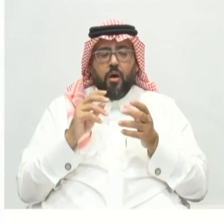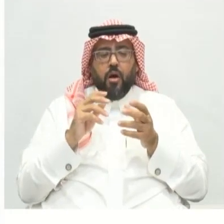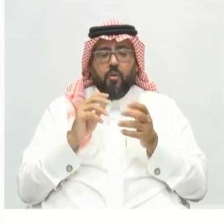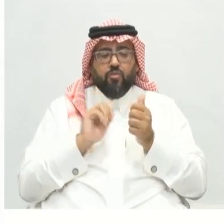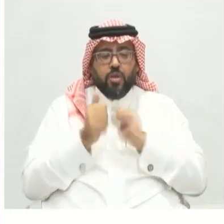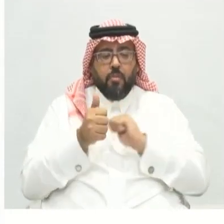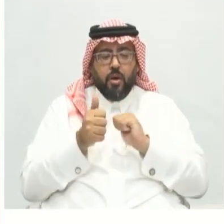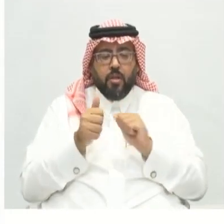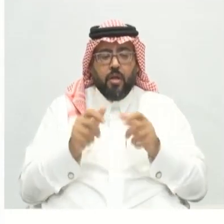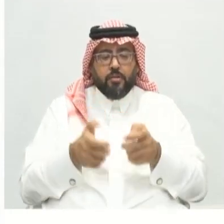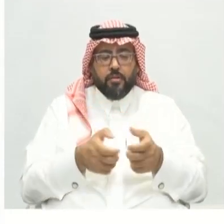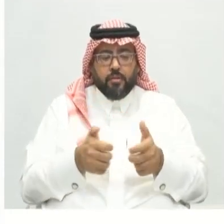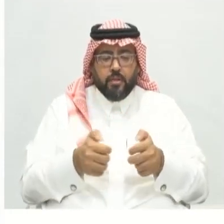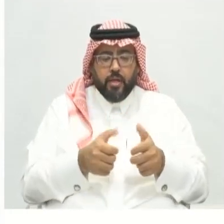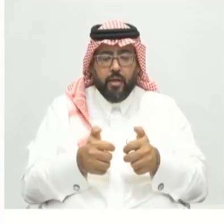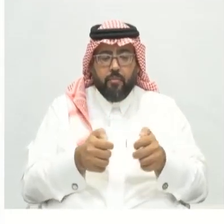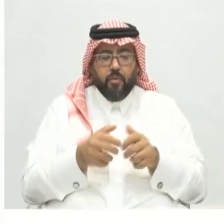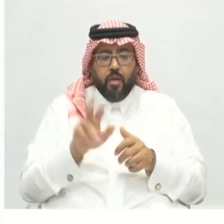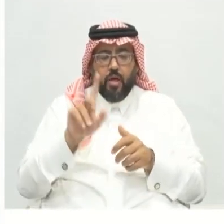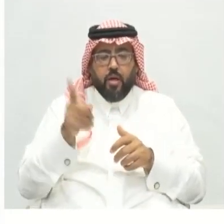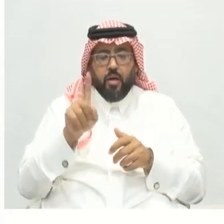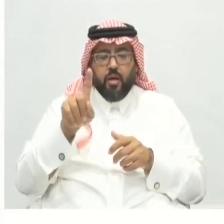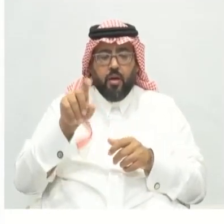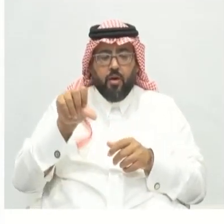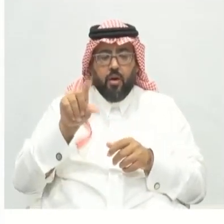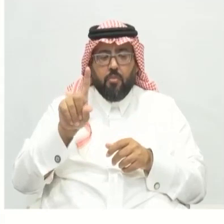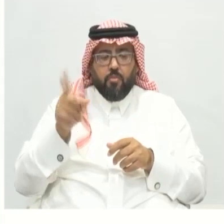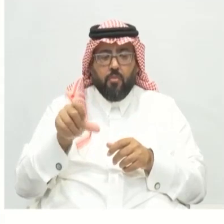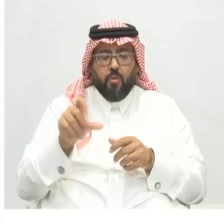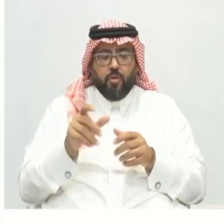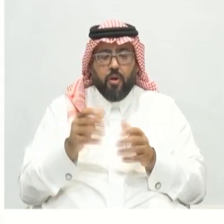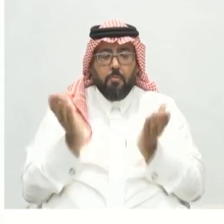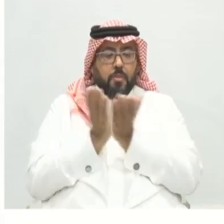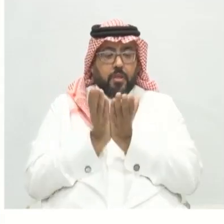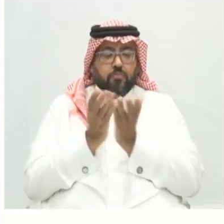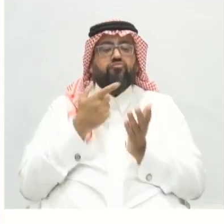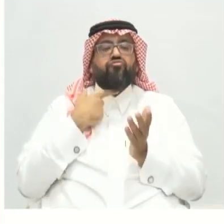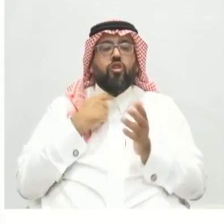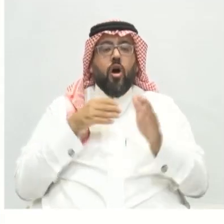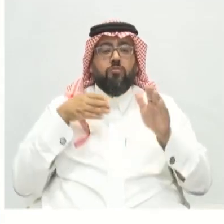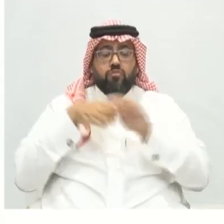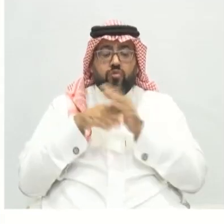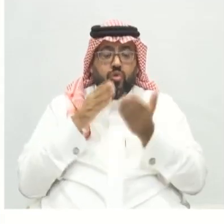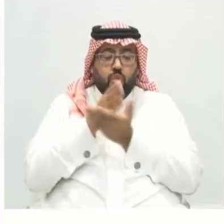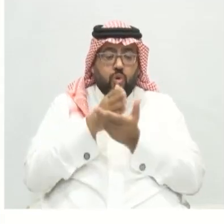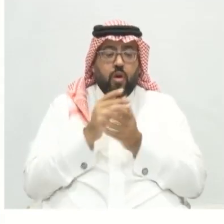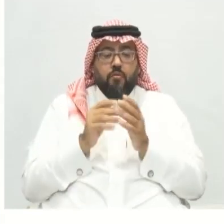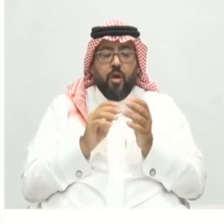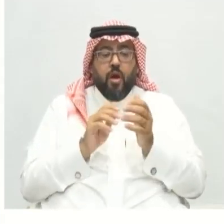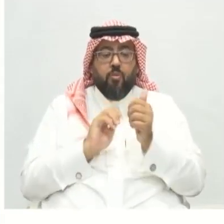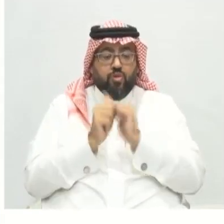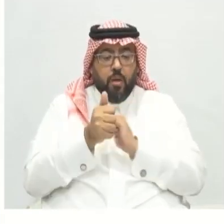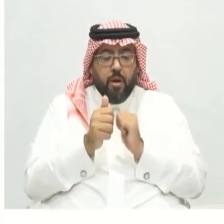اذا تريد المدرسه المشاركه في مسابقه الروبوت ما واجبات مدير المشروع التي